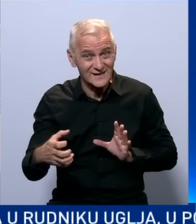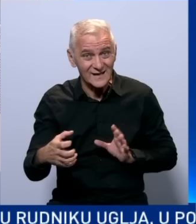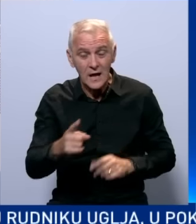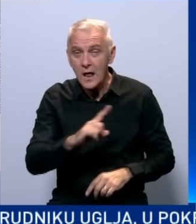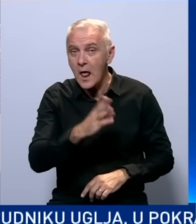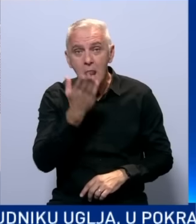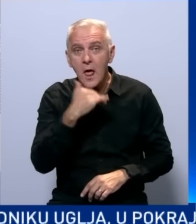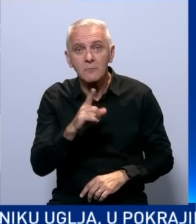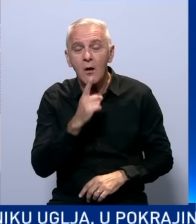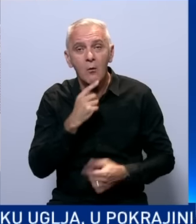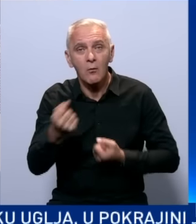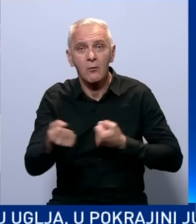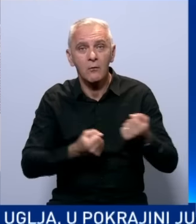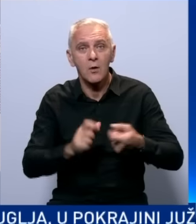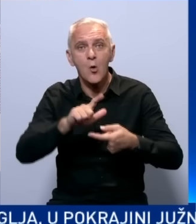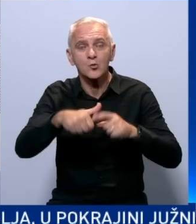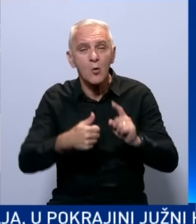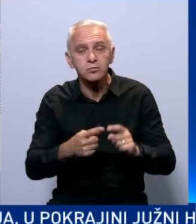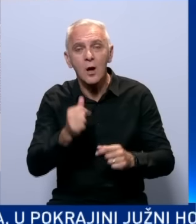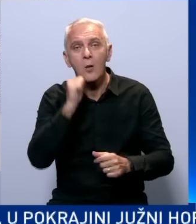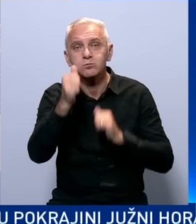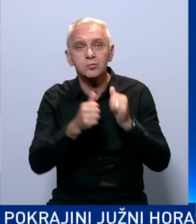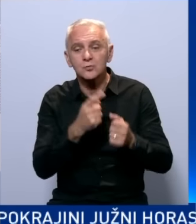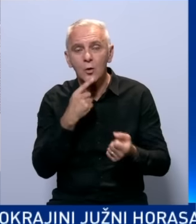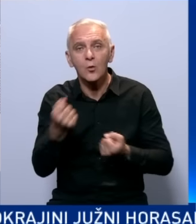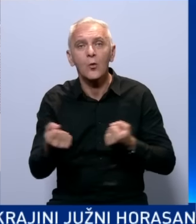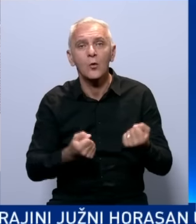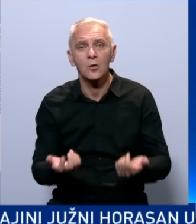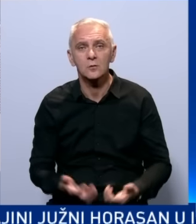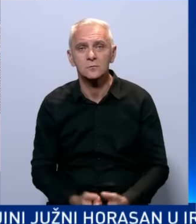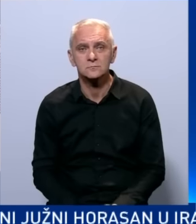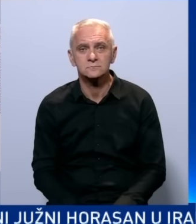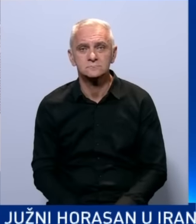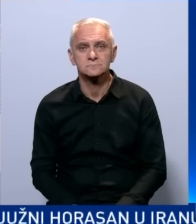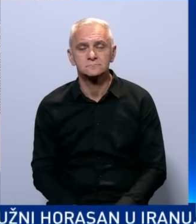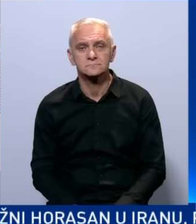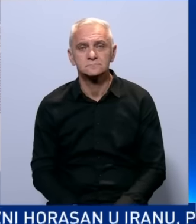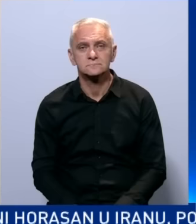ubrzo neće imati ko prevoziti ni robu ni putnike.